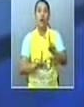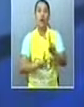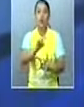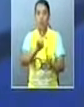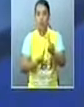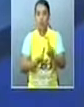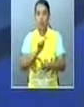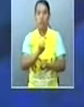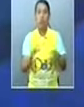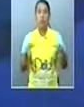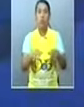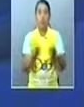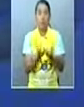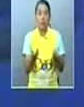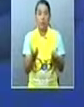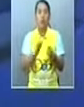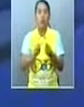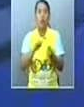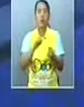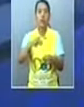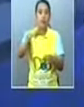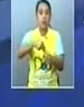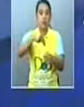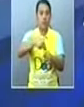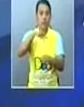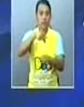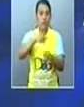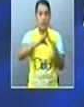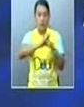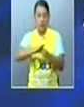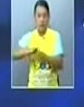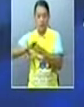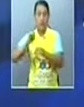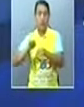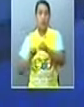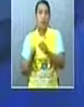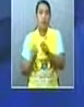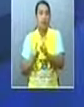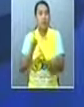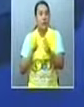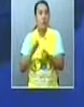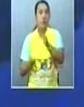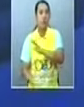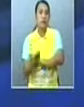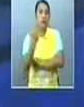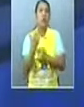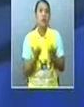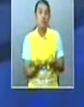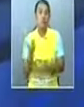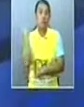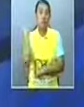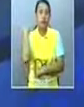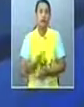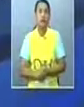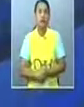สินค้าโภคภัณฑ์หรือว่ากลุ่มพลังงานนั้นเป็นตัวถ่วงของดัชนีในตลาดหุ้นเช้าวันนี้ค่ะถ้าหากเราลองมาดูนะคะบรรยากาศการลง